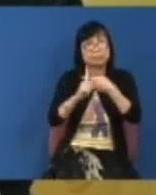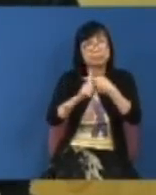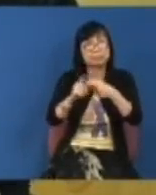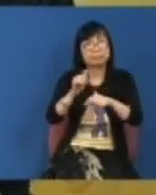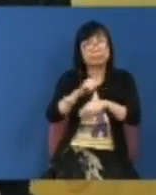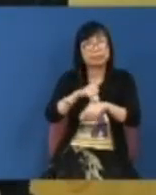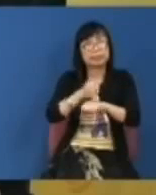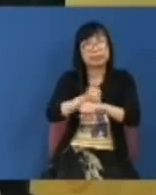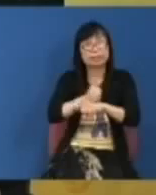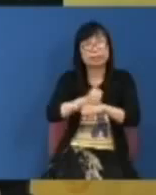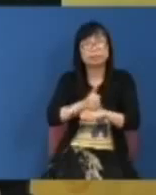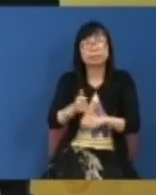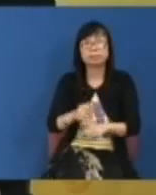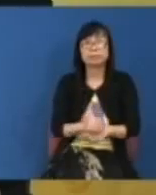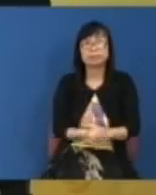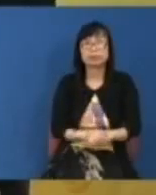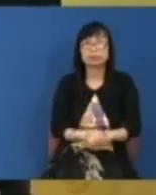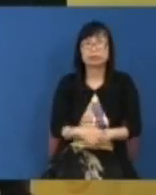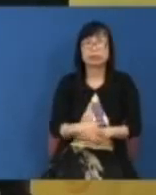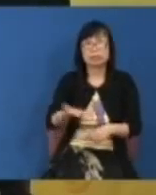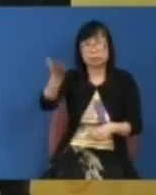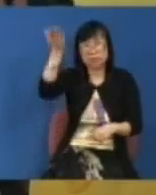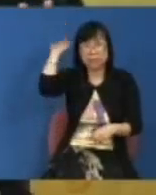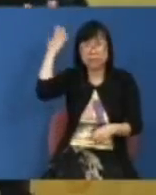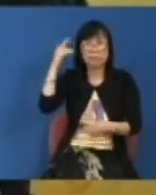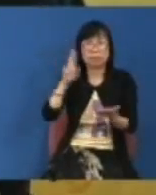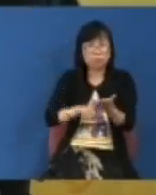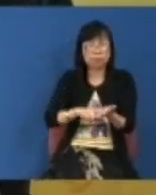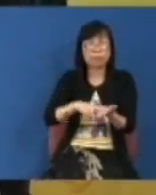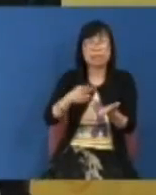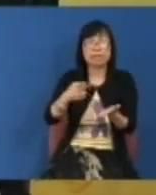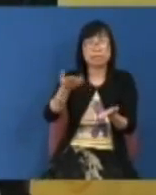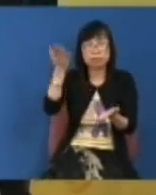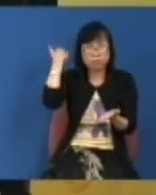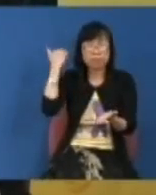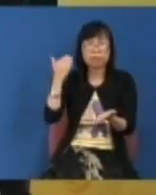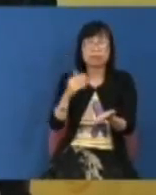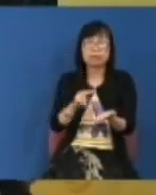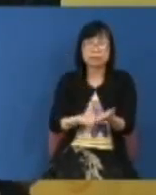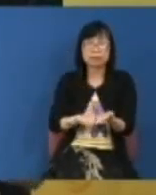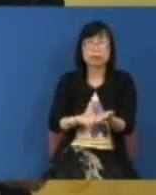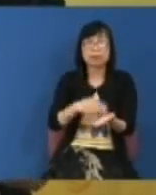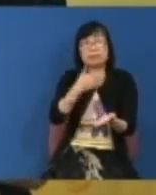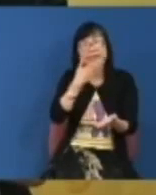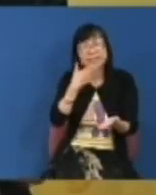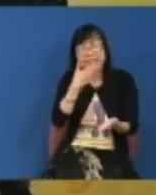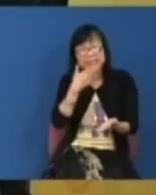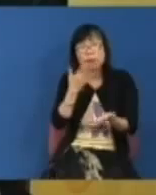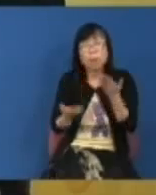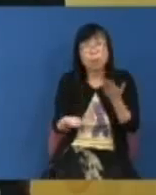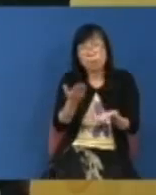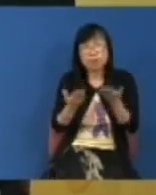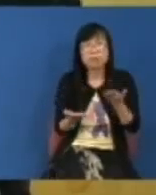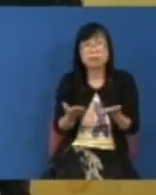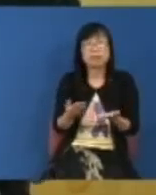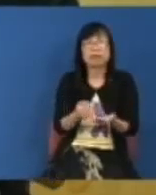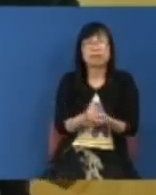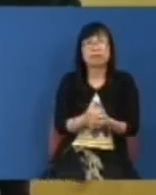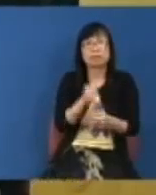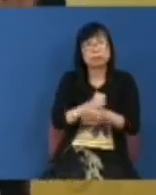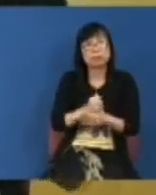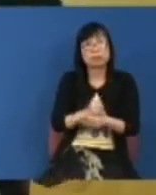中年危機就係話佢將佢以前信嘅嘢，佢以前年青時代或者係再即係後生時代